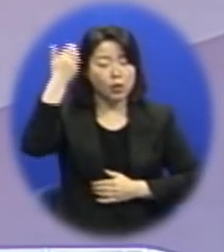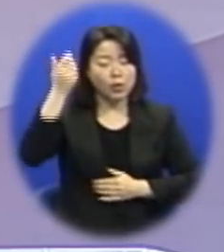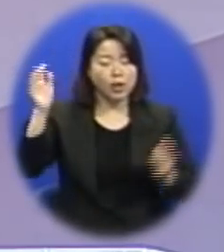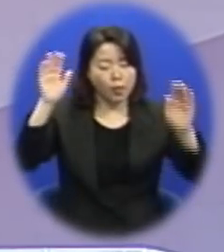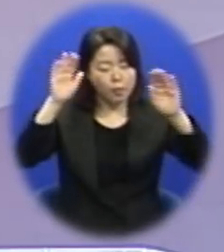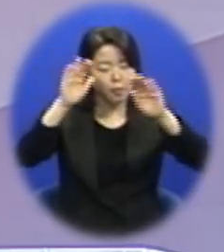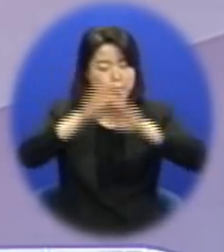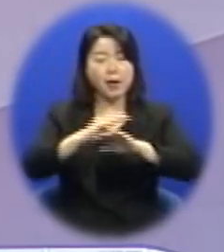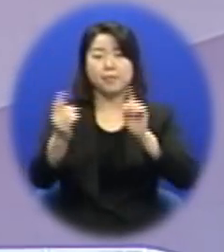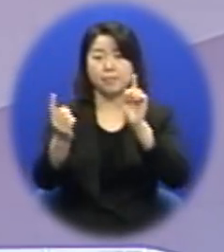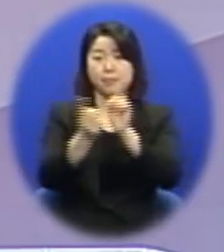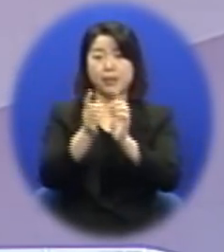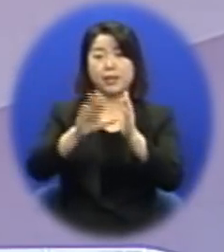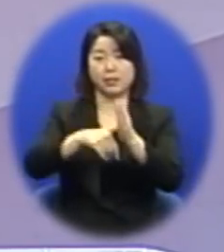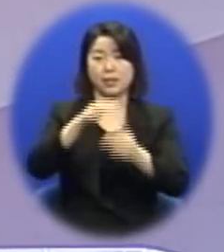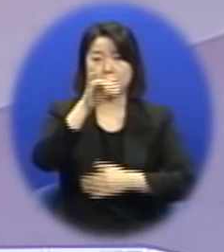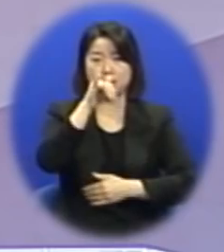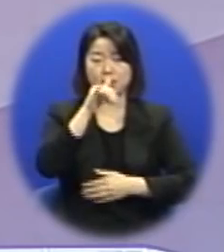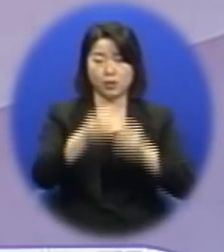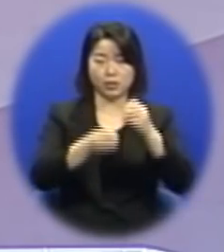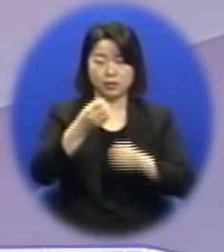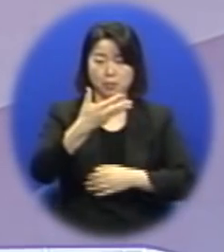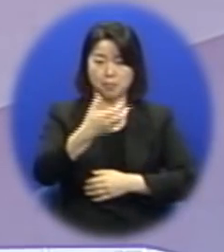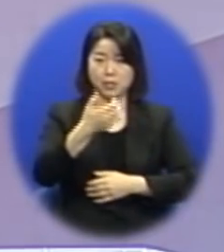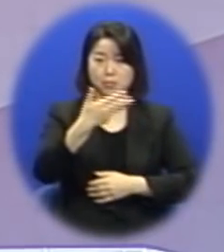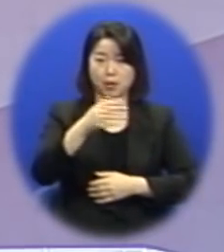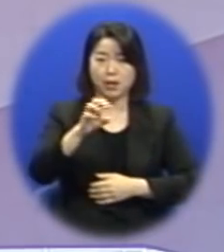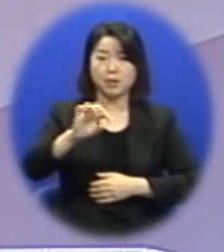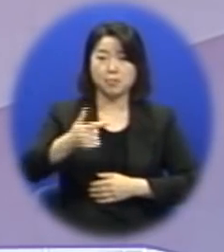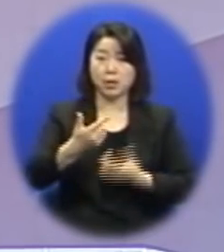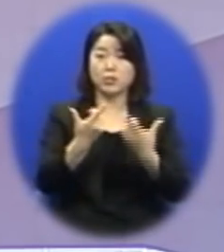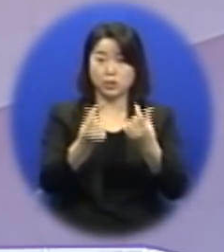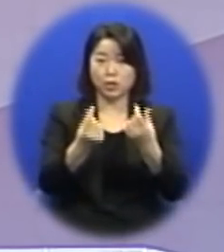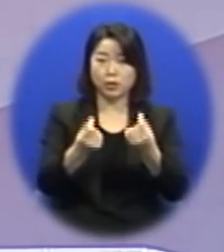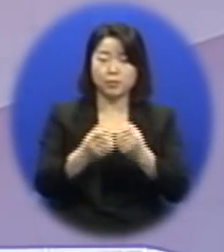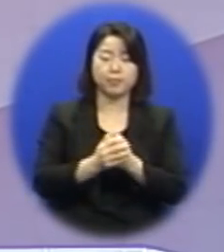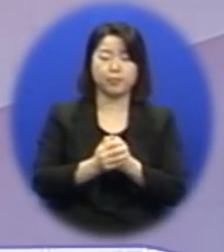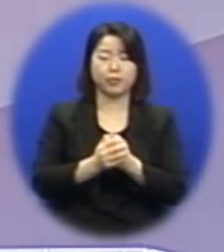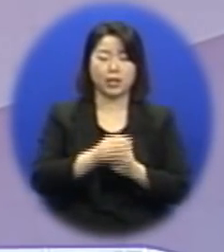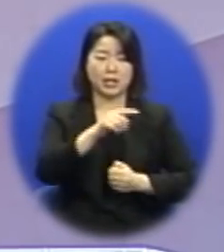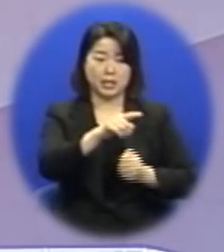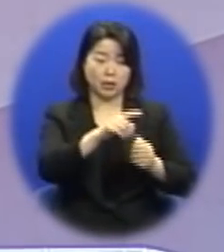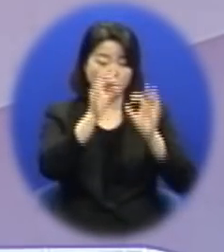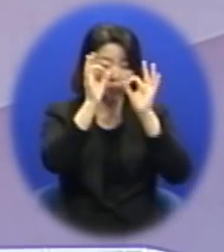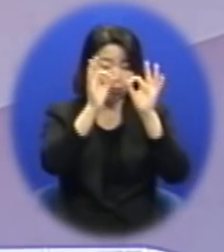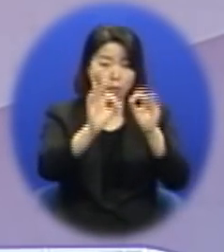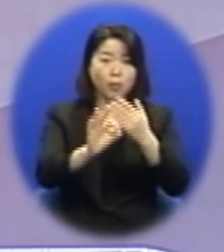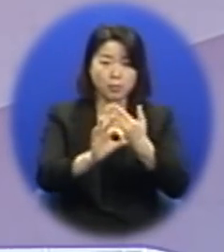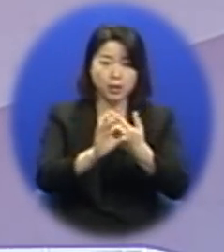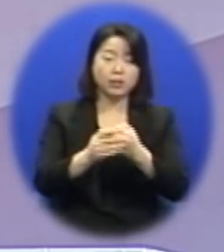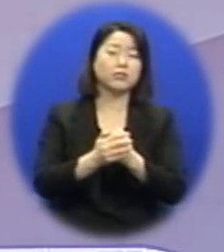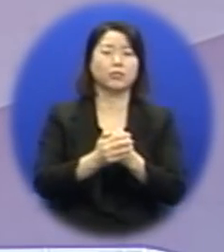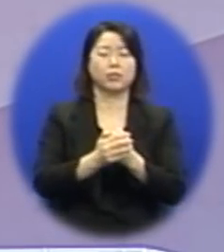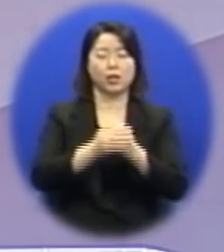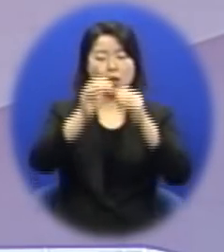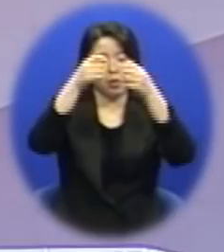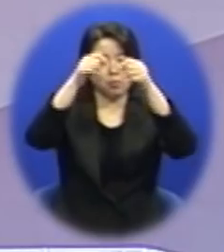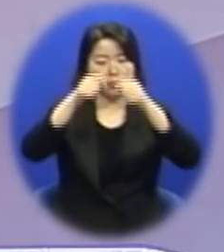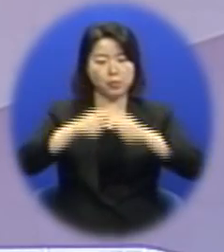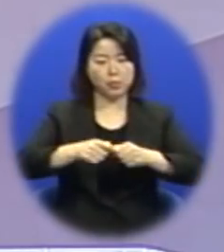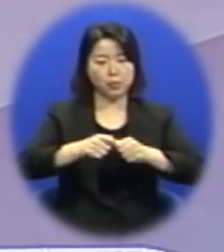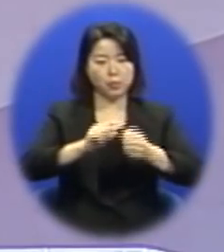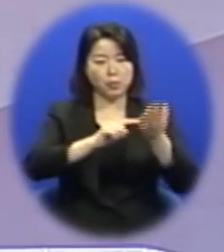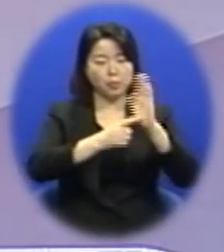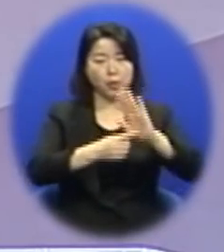만날 때가 있는 거예요 시편 8처럼 오늘이 시편 8편에 보면 이렇게 구구절절